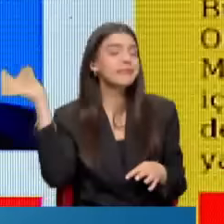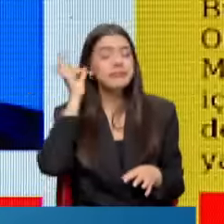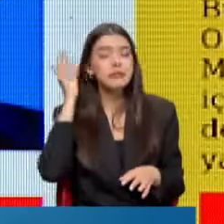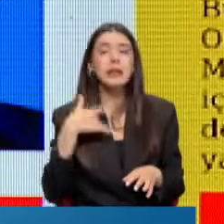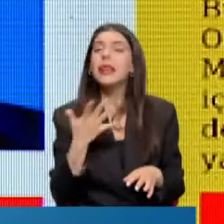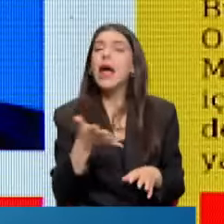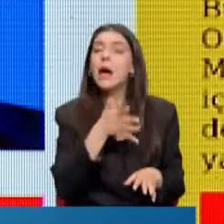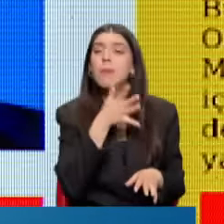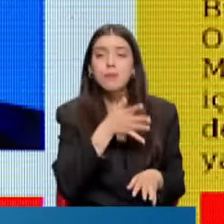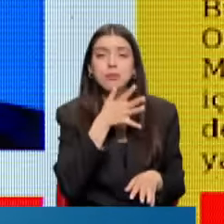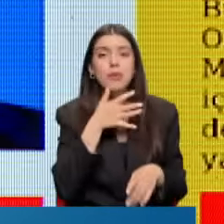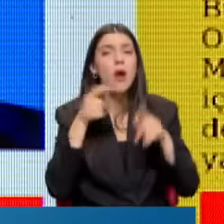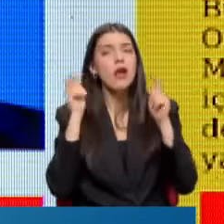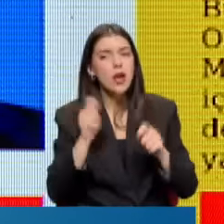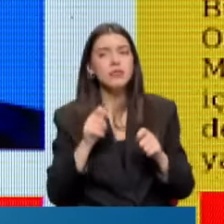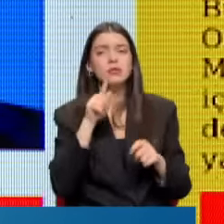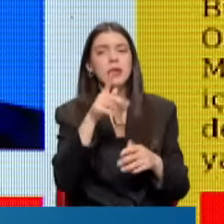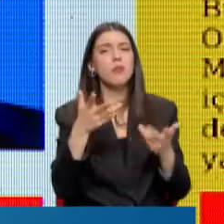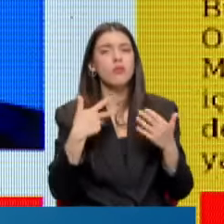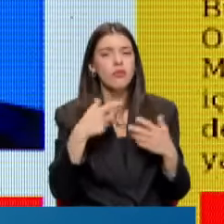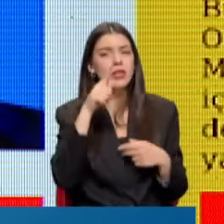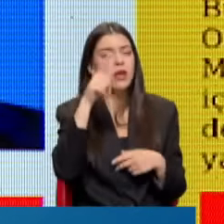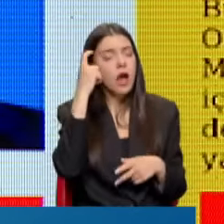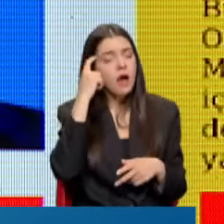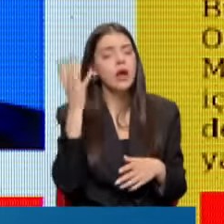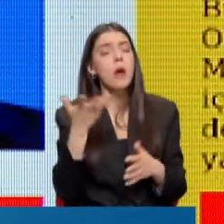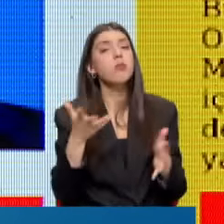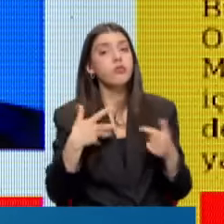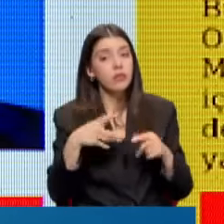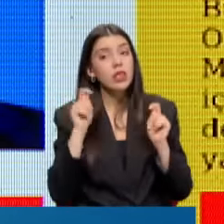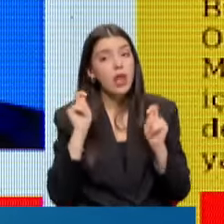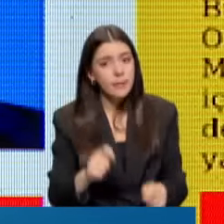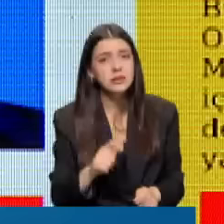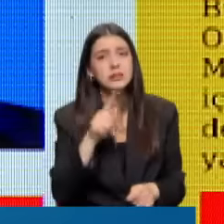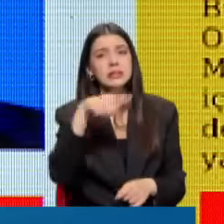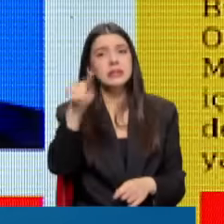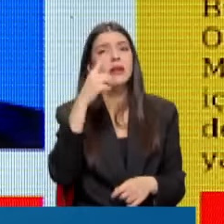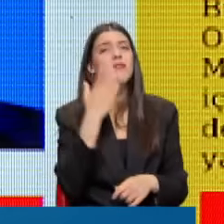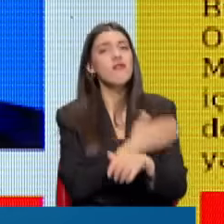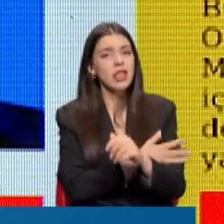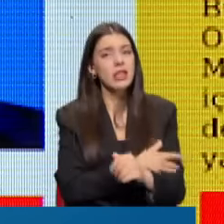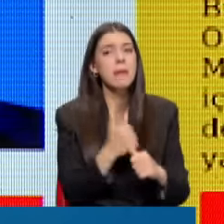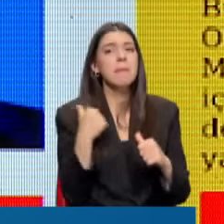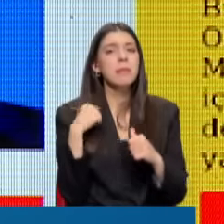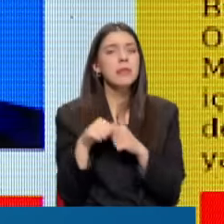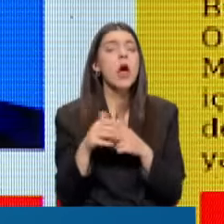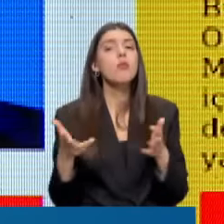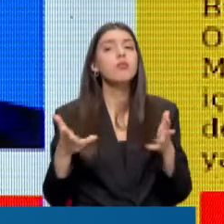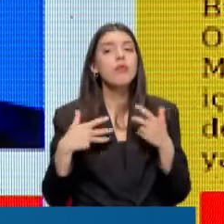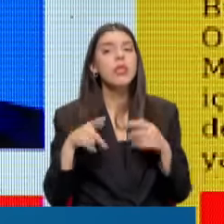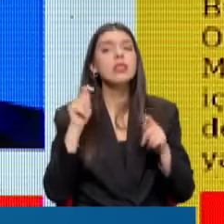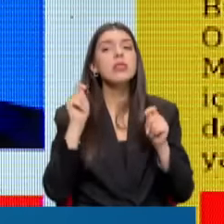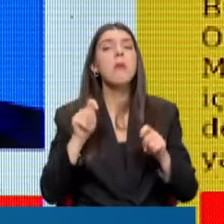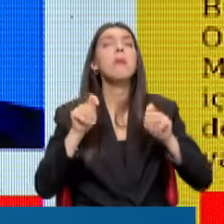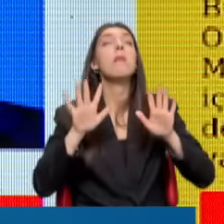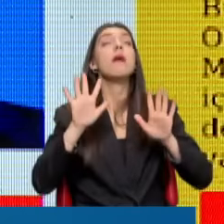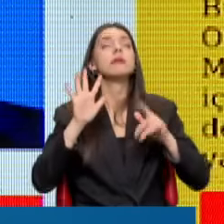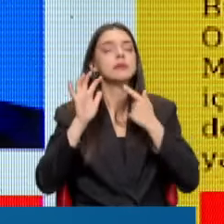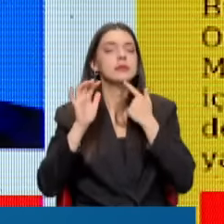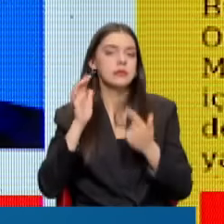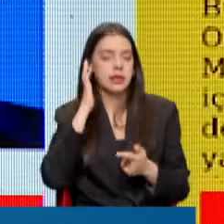yapacağız diye açıklama yapıyorsa Siz bu kafayla müfredat yaparsanız size bu millet bir daha müfredat yaptırmaz